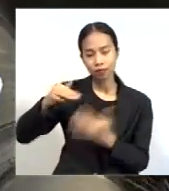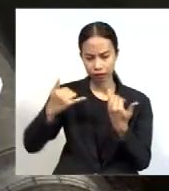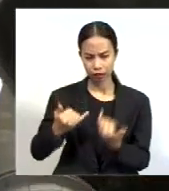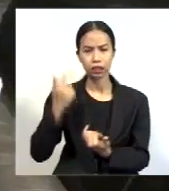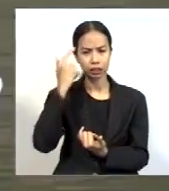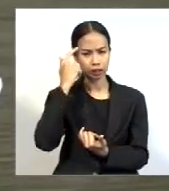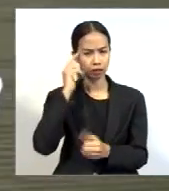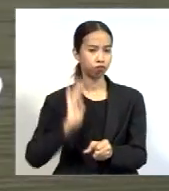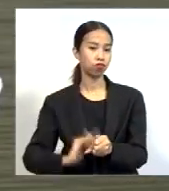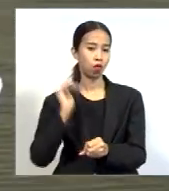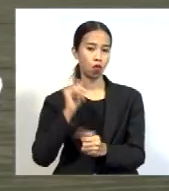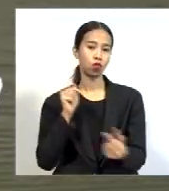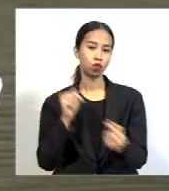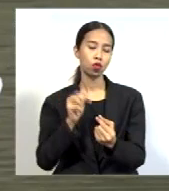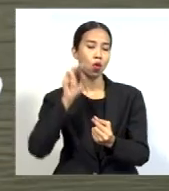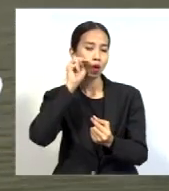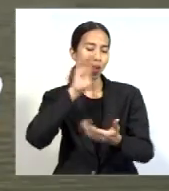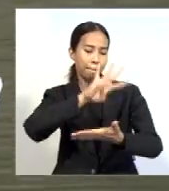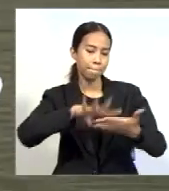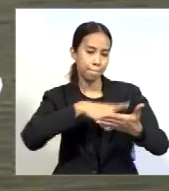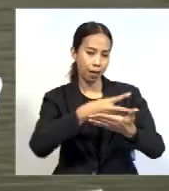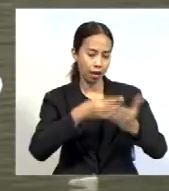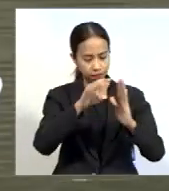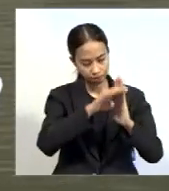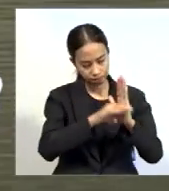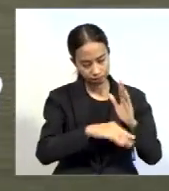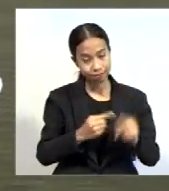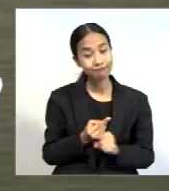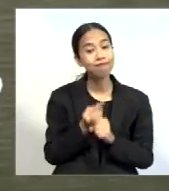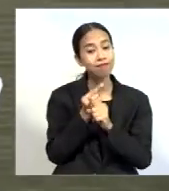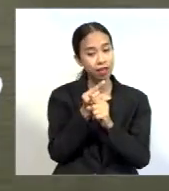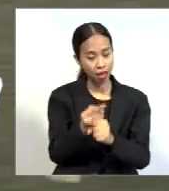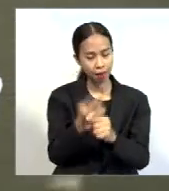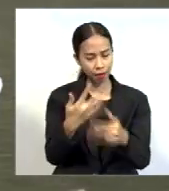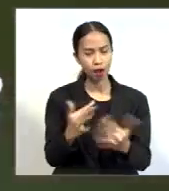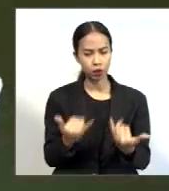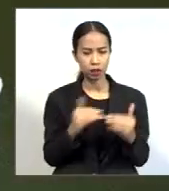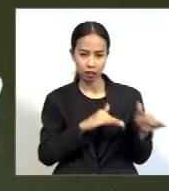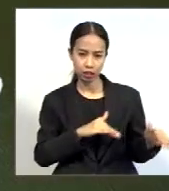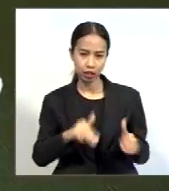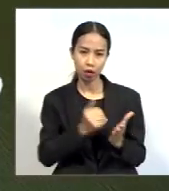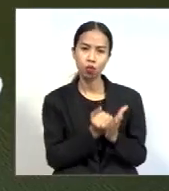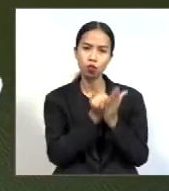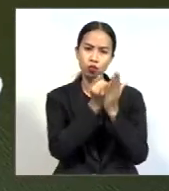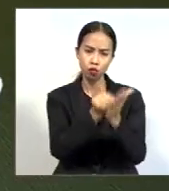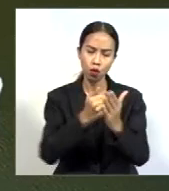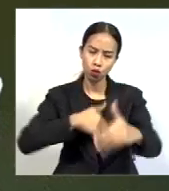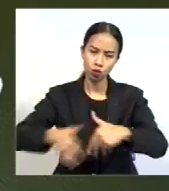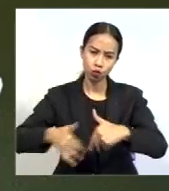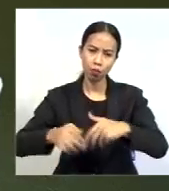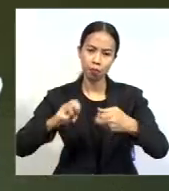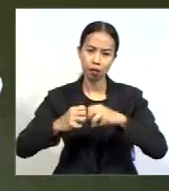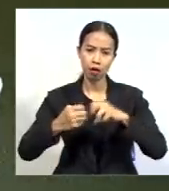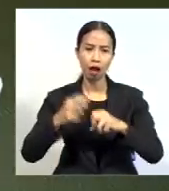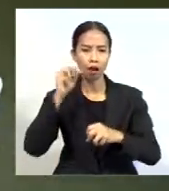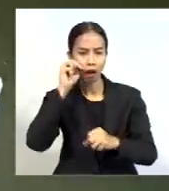ถือว่าเพียงพอสำหรับการจัดสรรตามแผนที่กำหนดไว้พร้อมเตรียมมาตรการช่วยเหลือประชาชนที่อยู่ชุมชนรอบเขื่อนที่ประสบปัญห